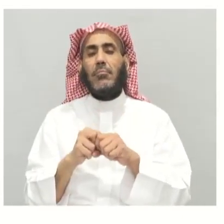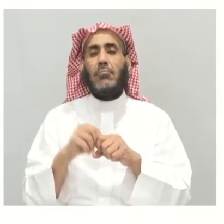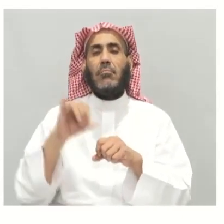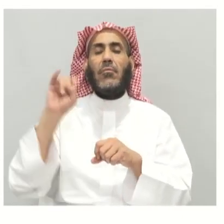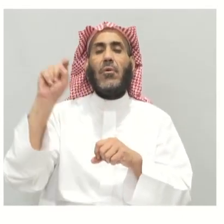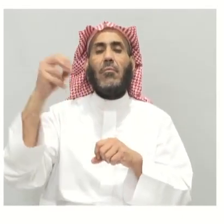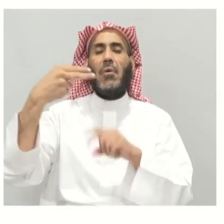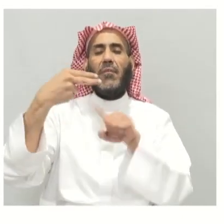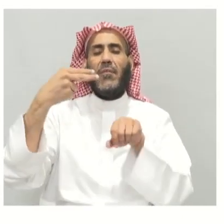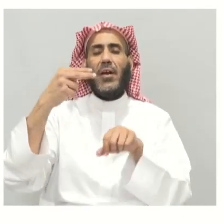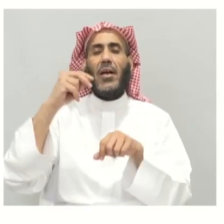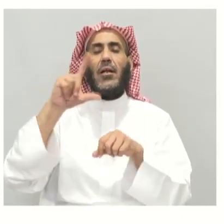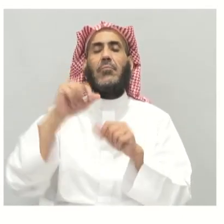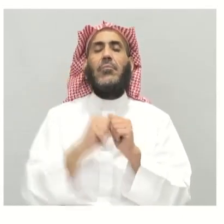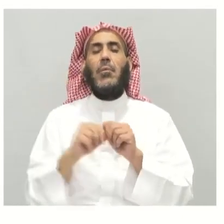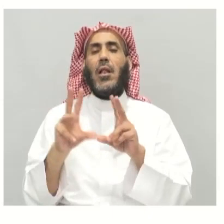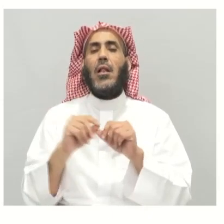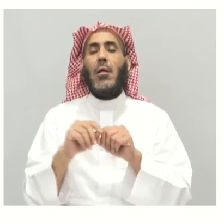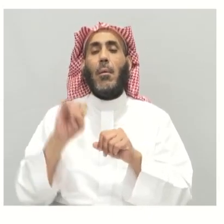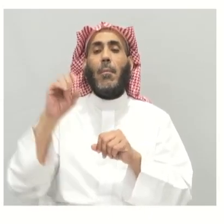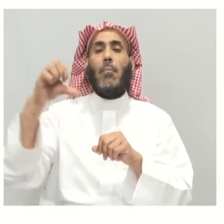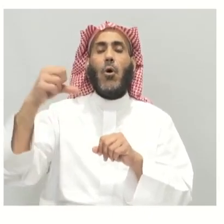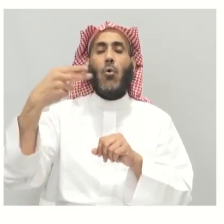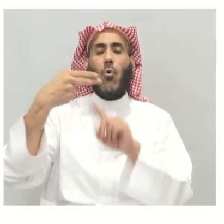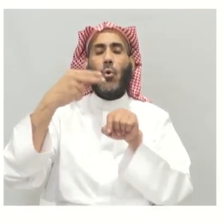وزن مفعل. مثال موعد